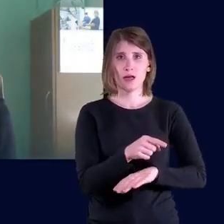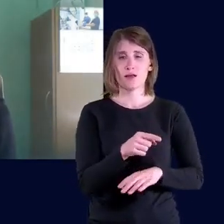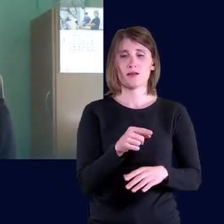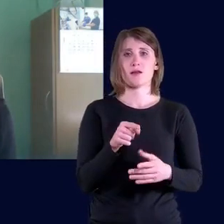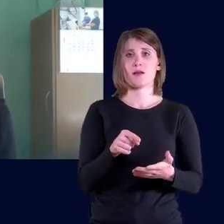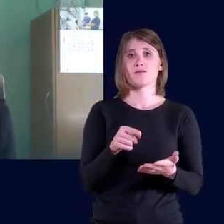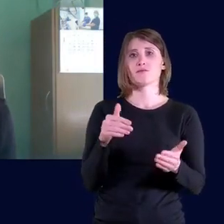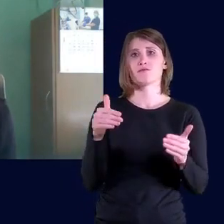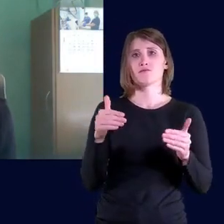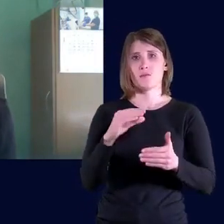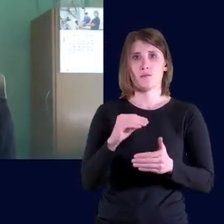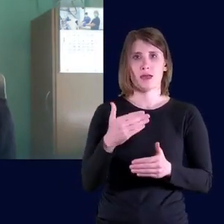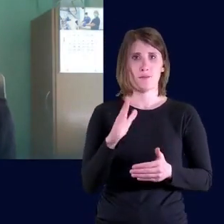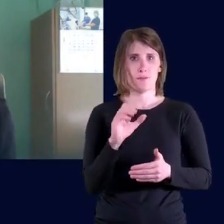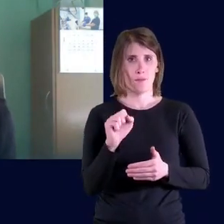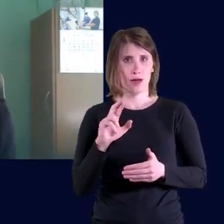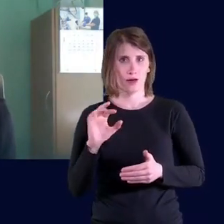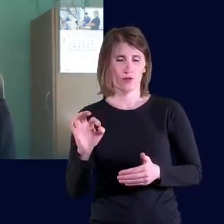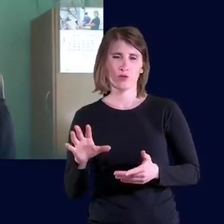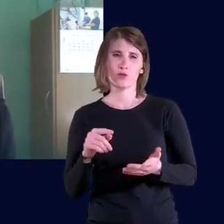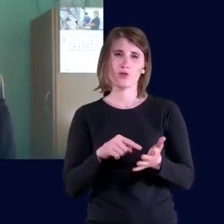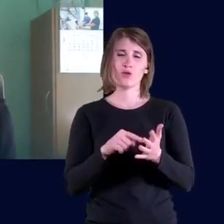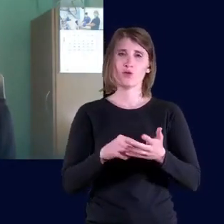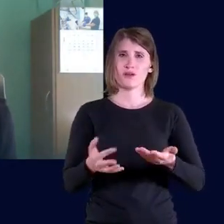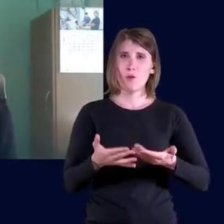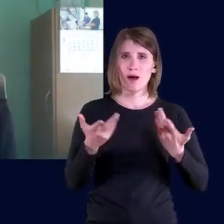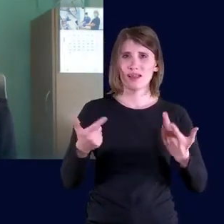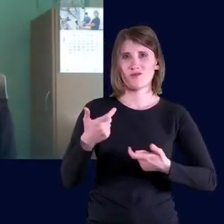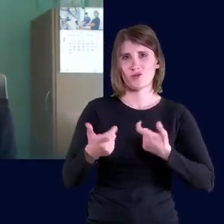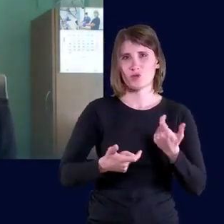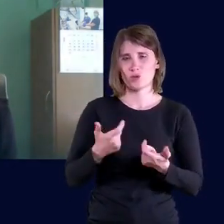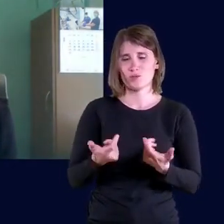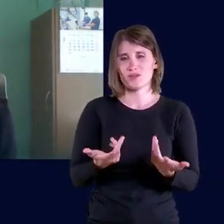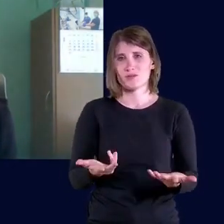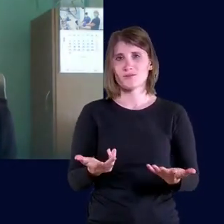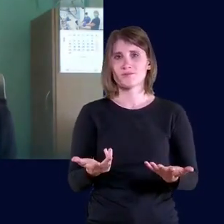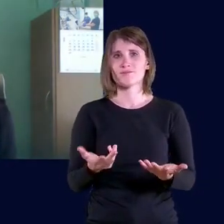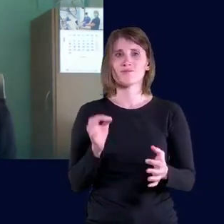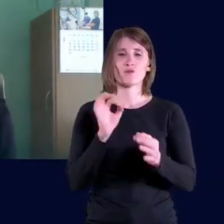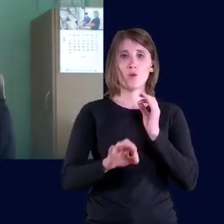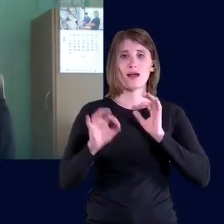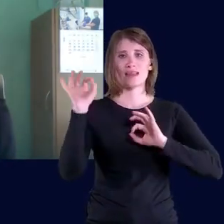nie jest takie oczywiste która wtedy